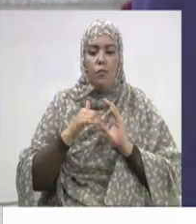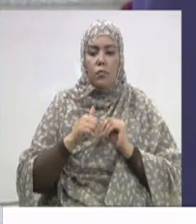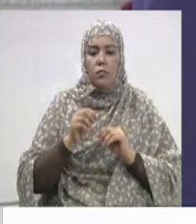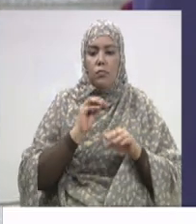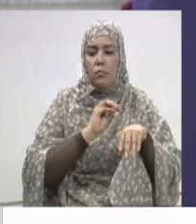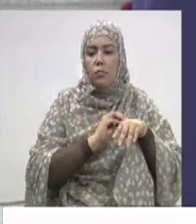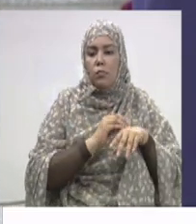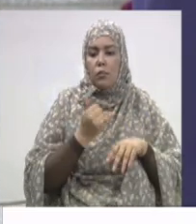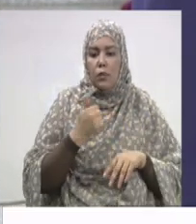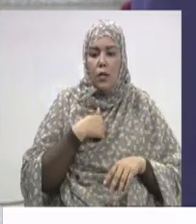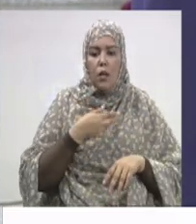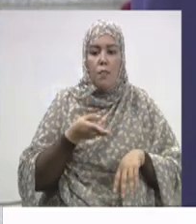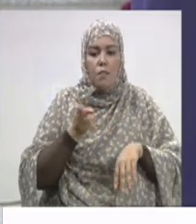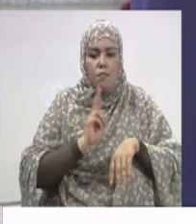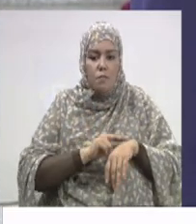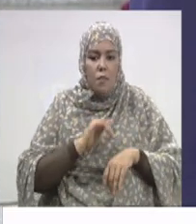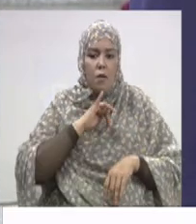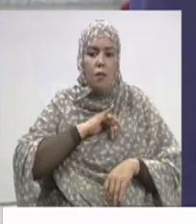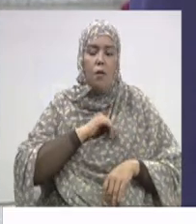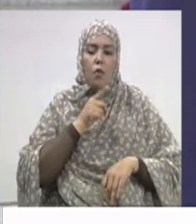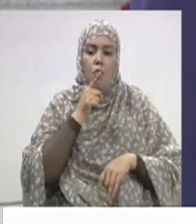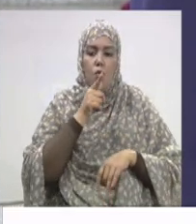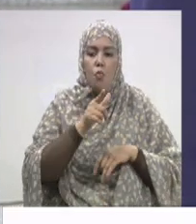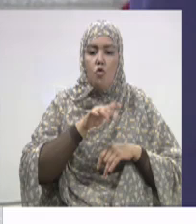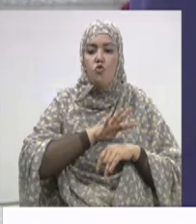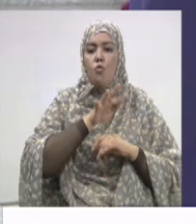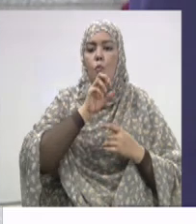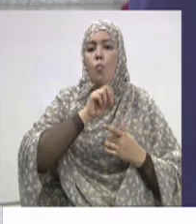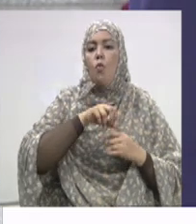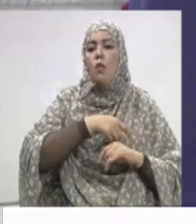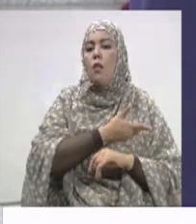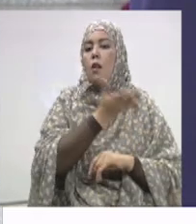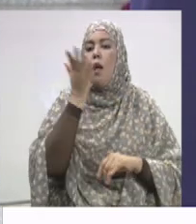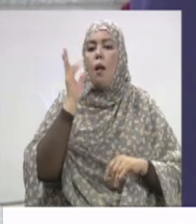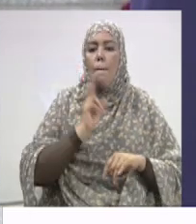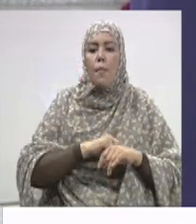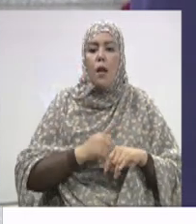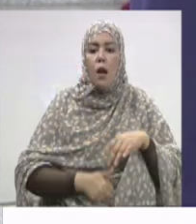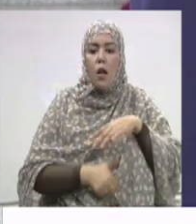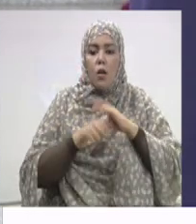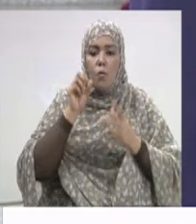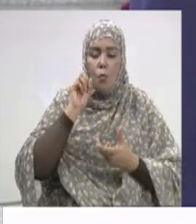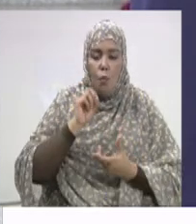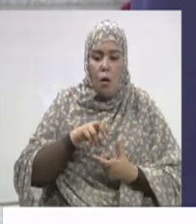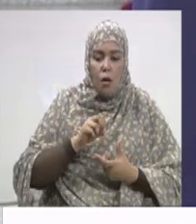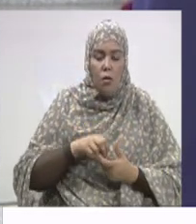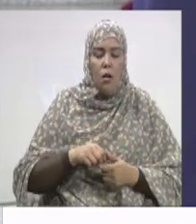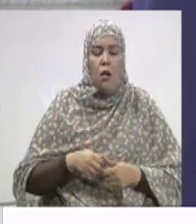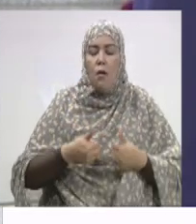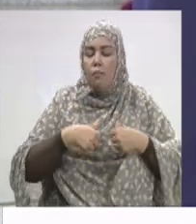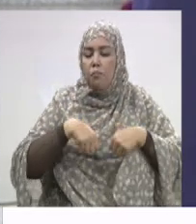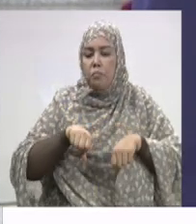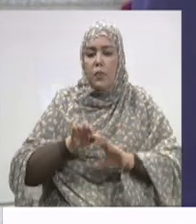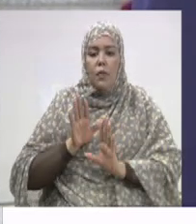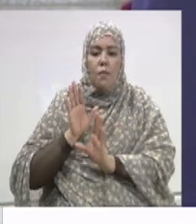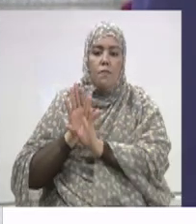ل القول اود ان اكرر مره اخرى امتناني للشعب الموريتاني اني وعلى راسه فخامه رئيس الجمهوريه على التضامن الذي ابدو